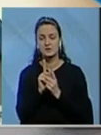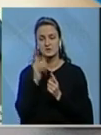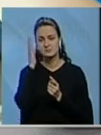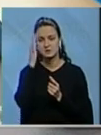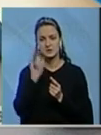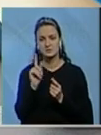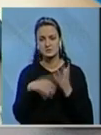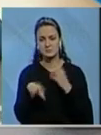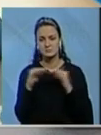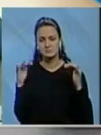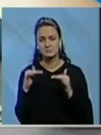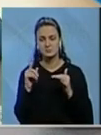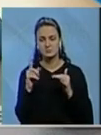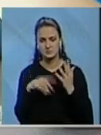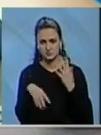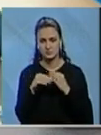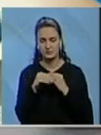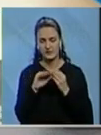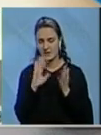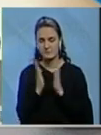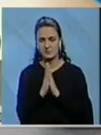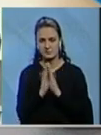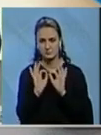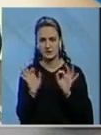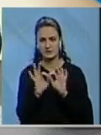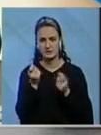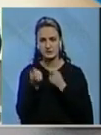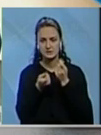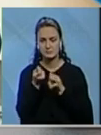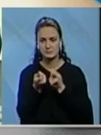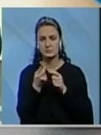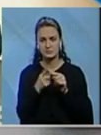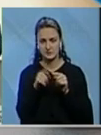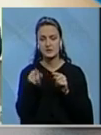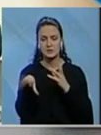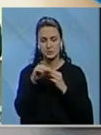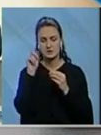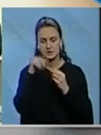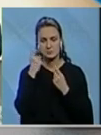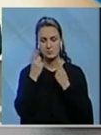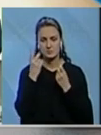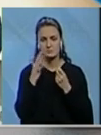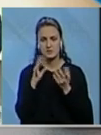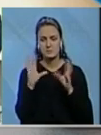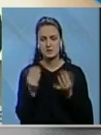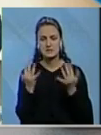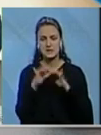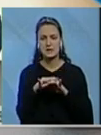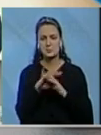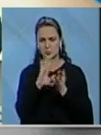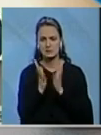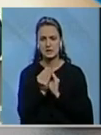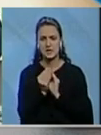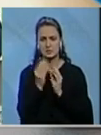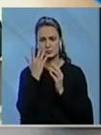რომ ჩვენ სრული სურათი გაგიზიაროთ ძირითად მონაცემებს, რა თქმა უნდა თქვენ ფლობთ, მაგრამ სრული ინტეგრირებული სურათი